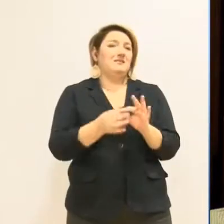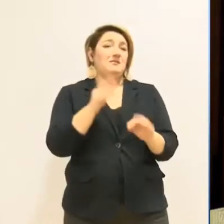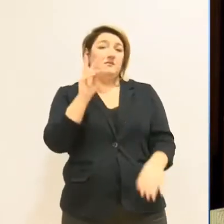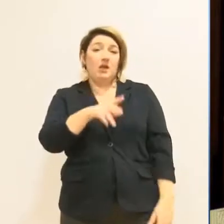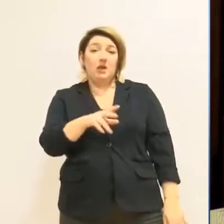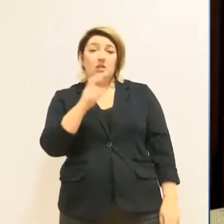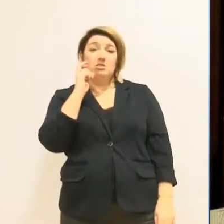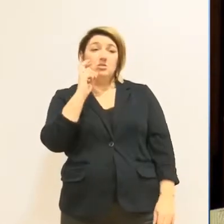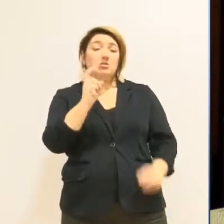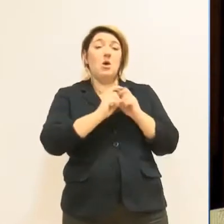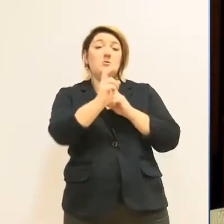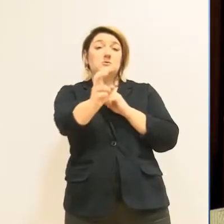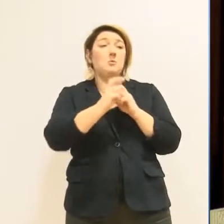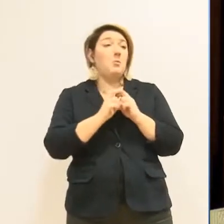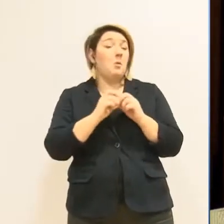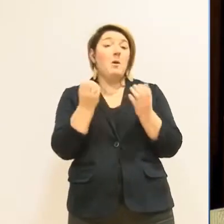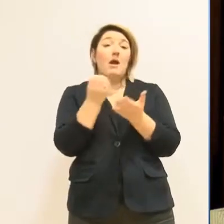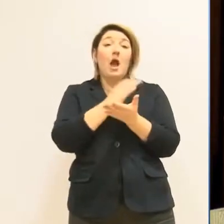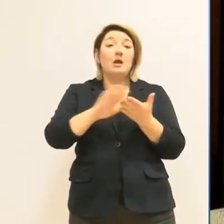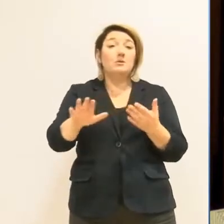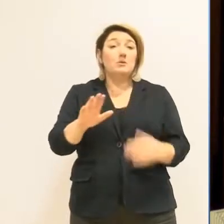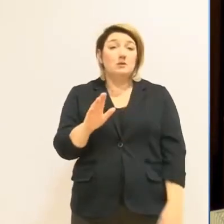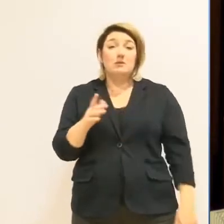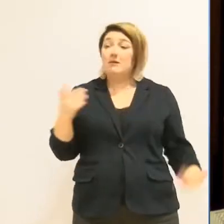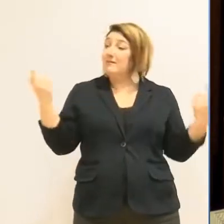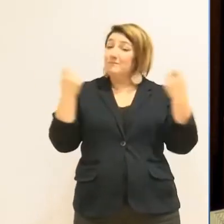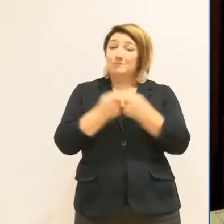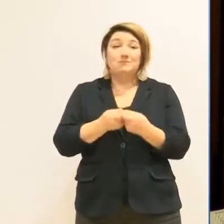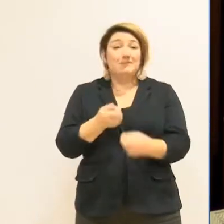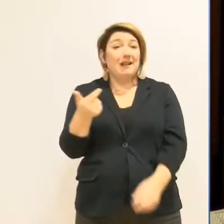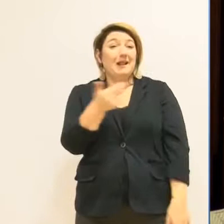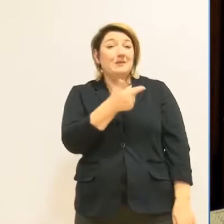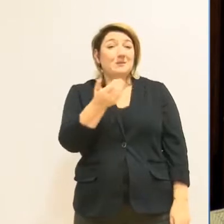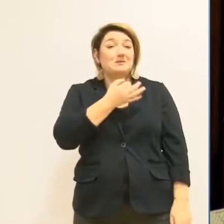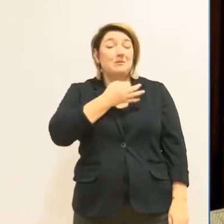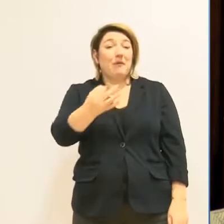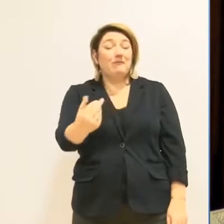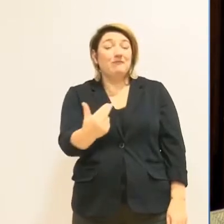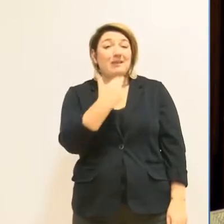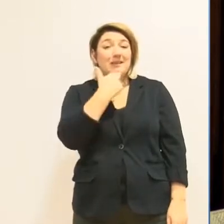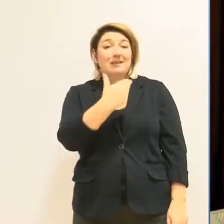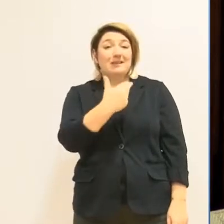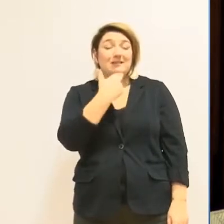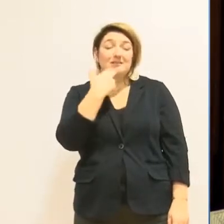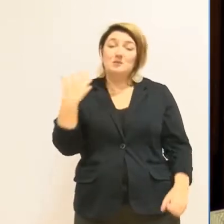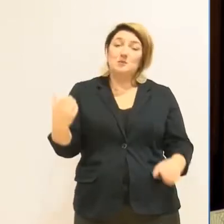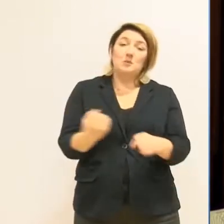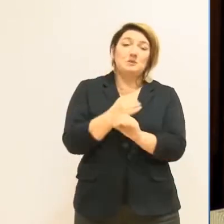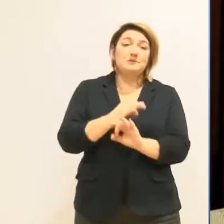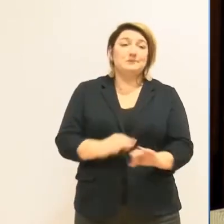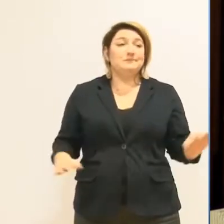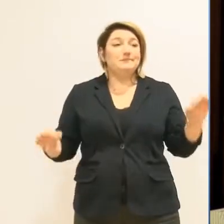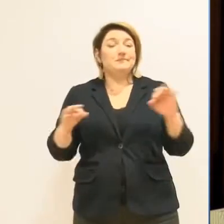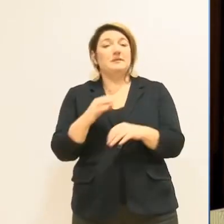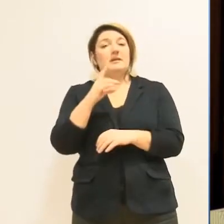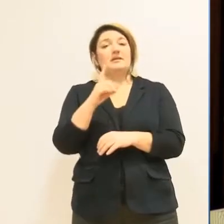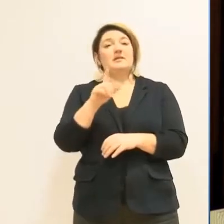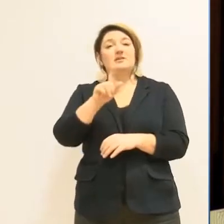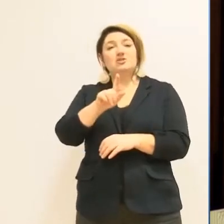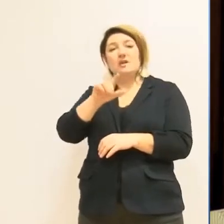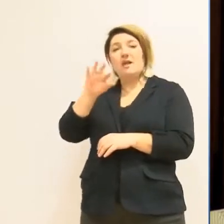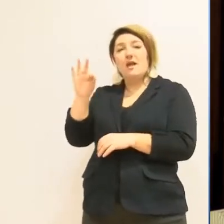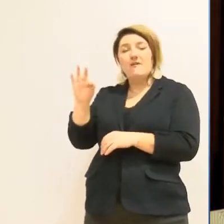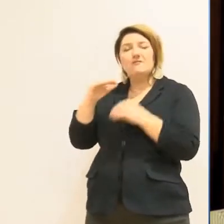des transports. Vous auriez pu profiter de la stabilité de la DGF, des recettes fiscales